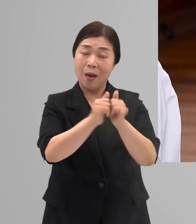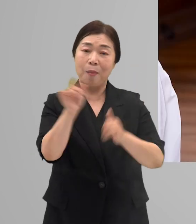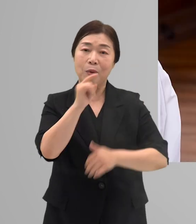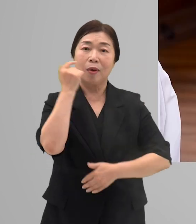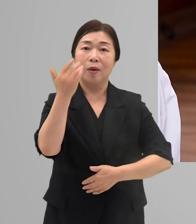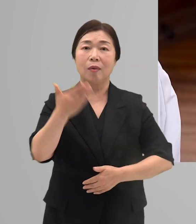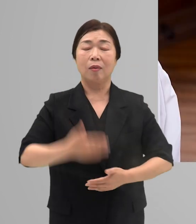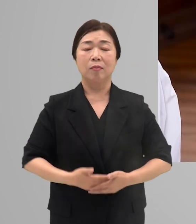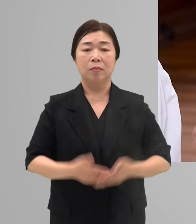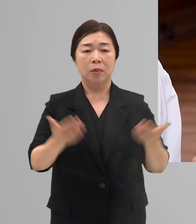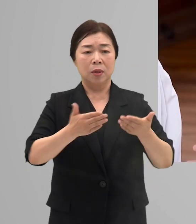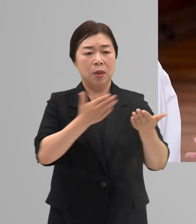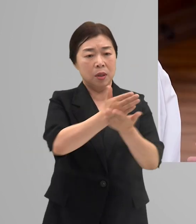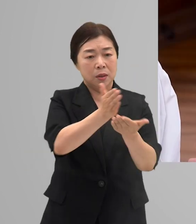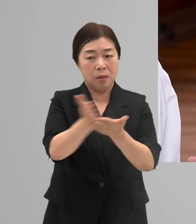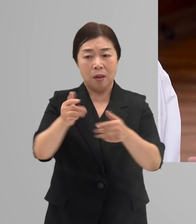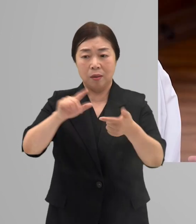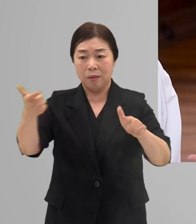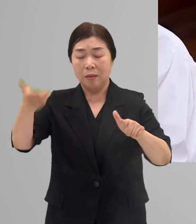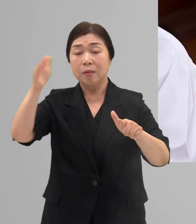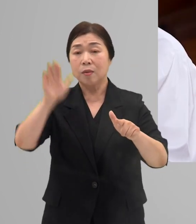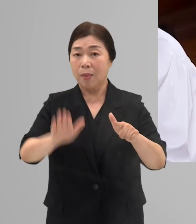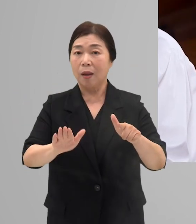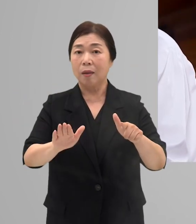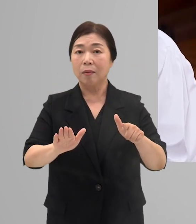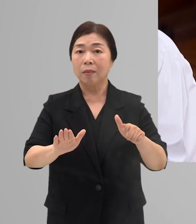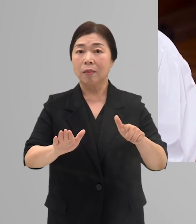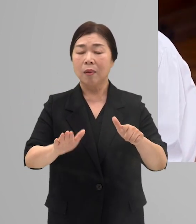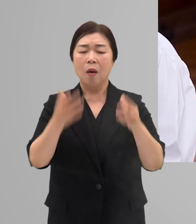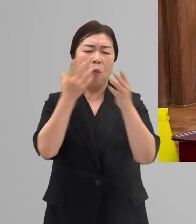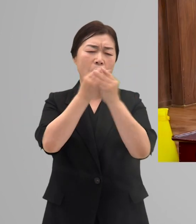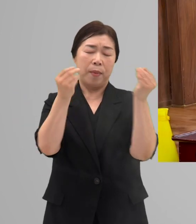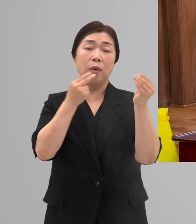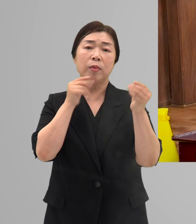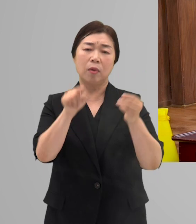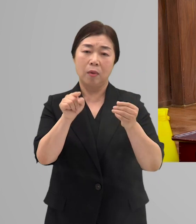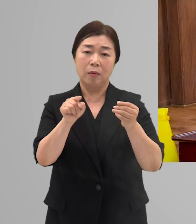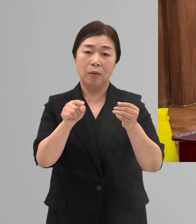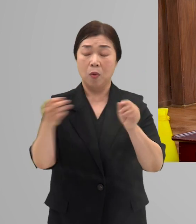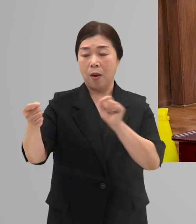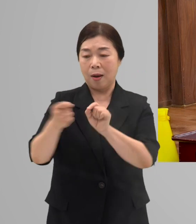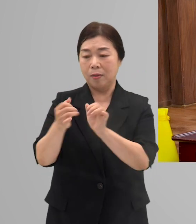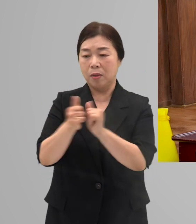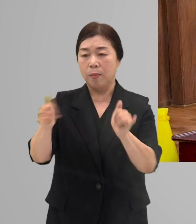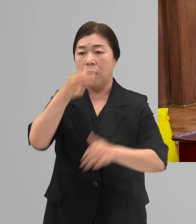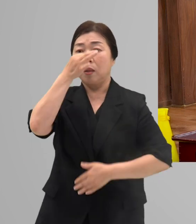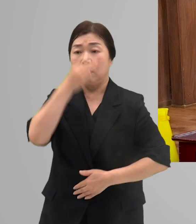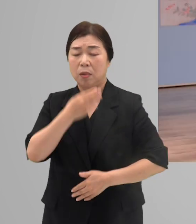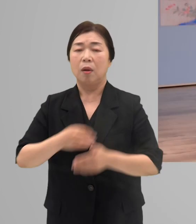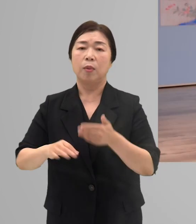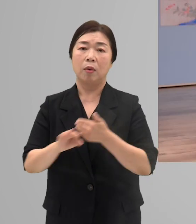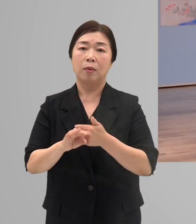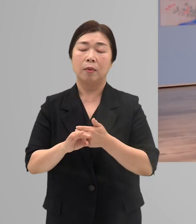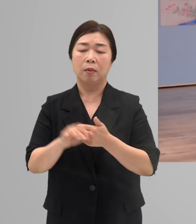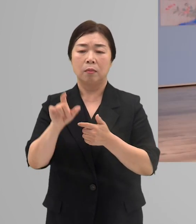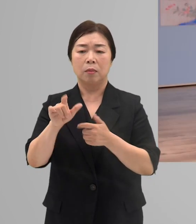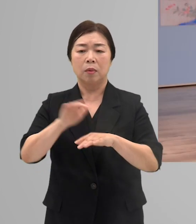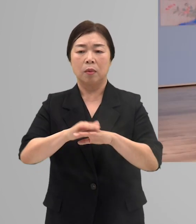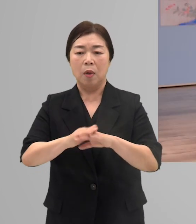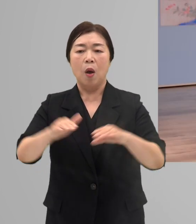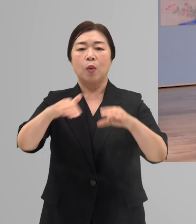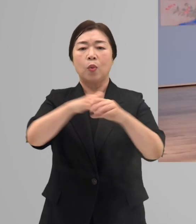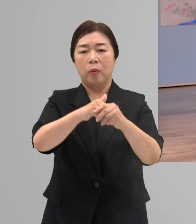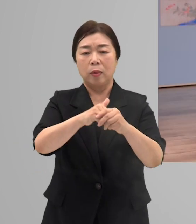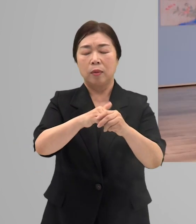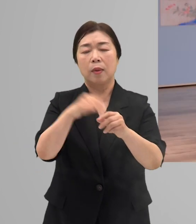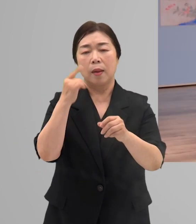있을까? 일하는 분야가 다르긴 하지만 외면하지 않는 것, 주변에 있는 사람들이 힘들어하면 한 번쯤 손은 꼭 내밀어